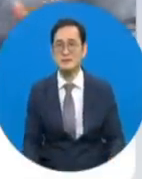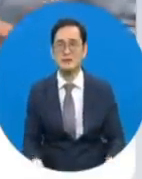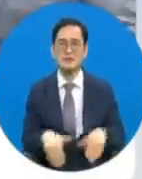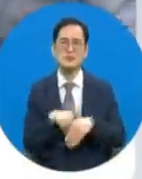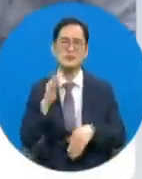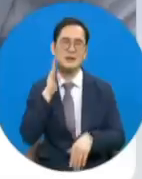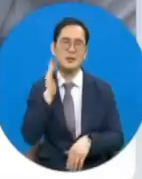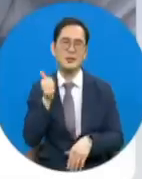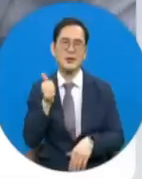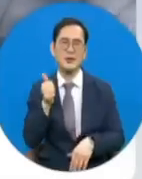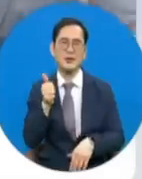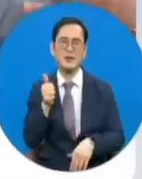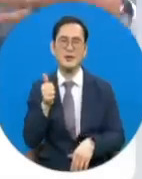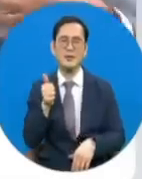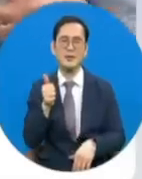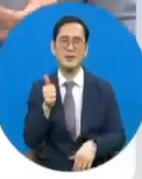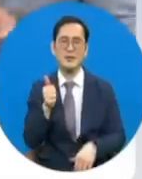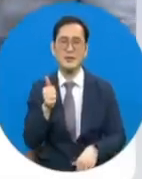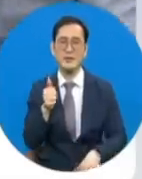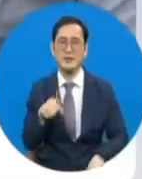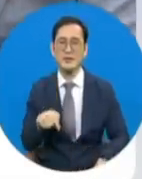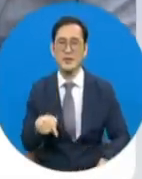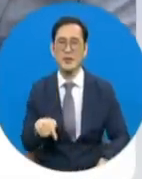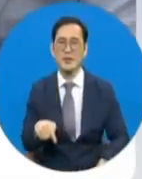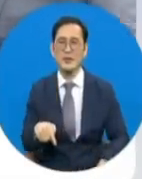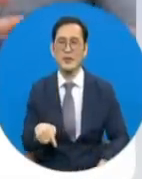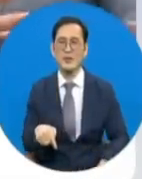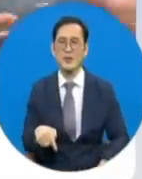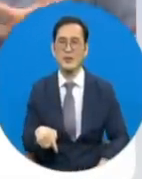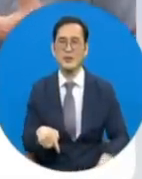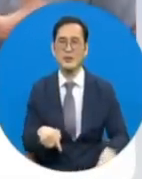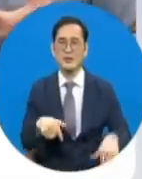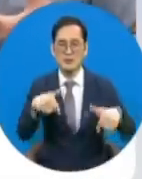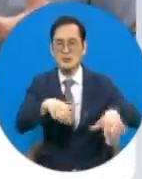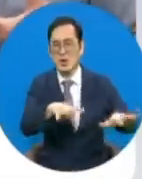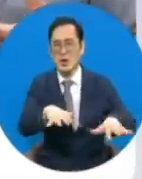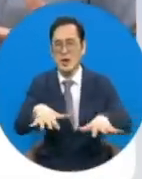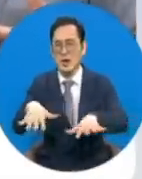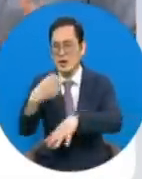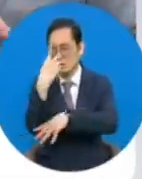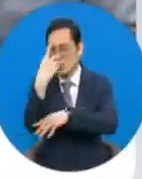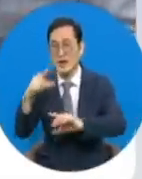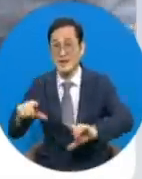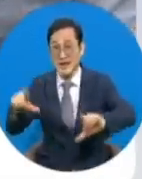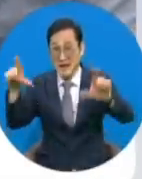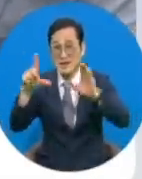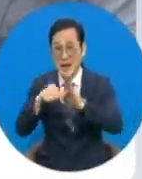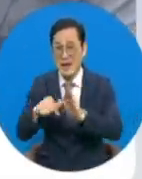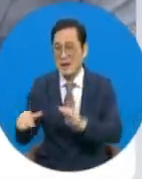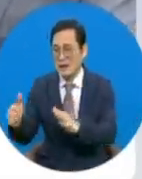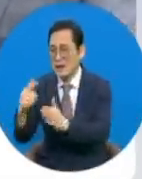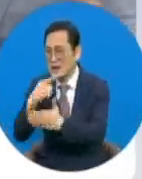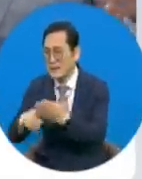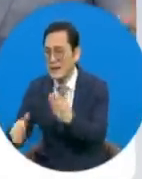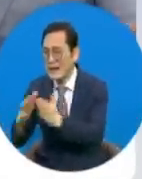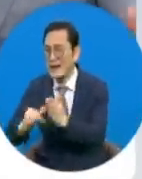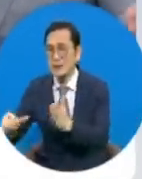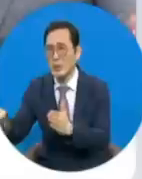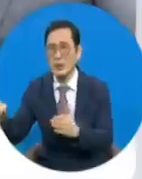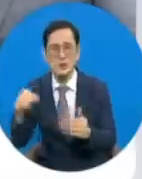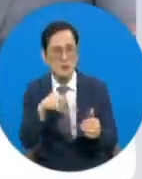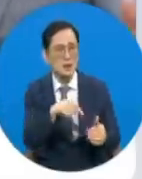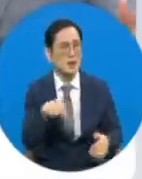서해 말하자면 해전의 날에 유족으로부터 그런 문제제기를 받았지 않습니까? 그것이 큰